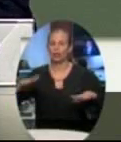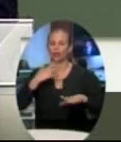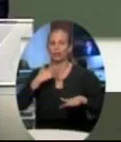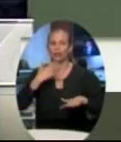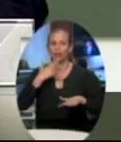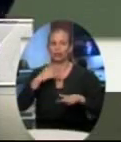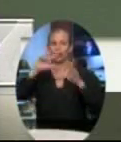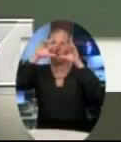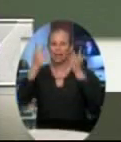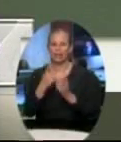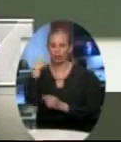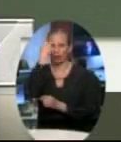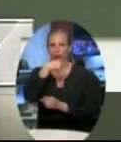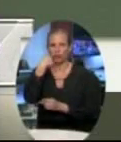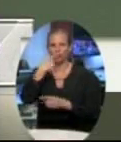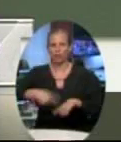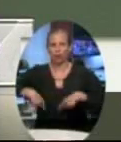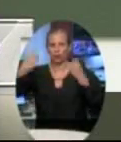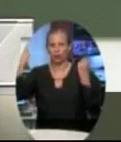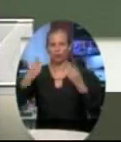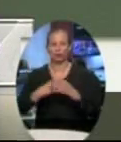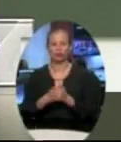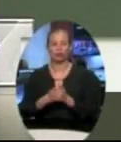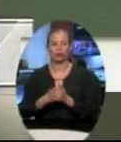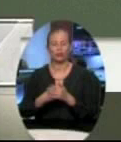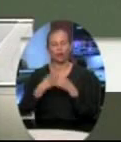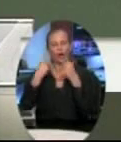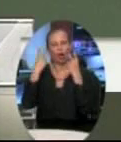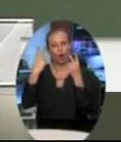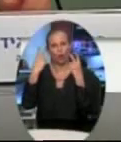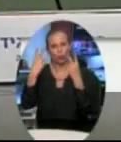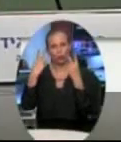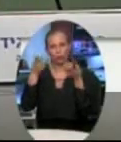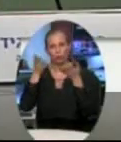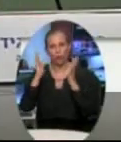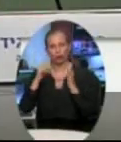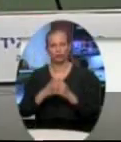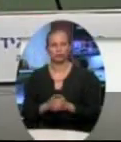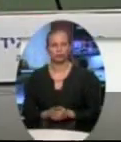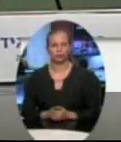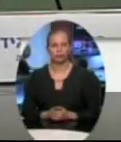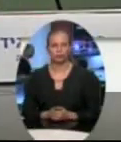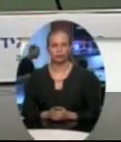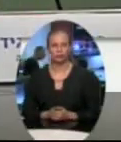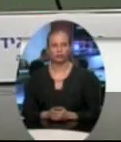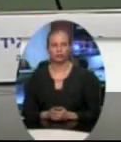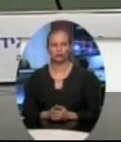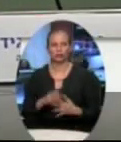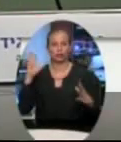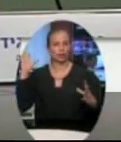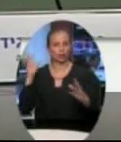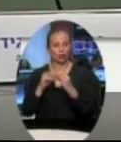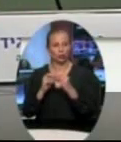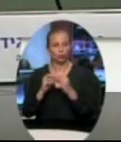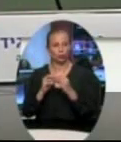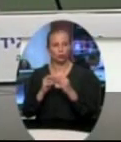מעצב את זהותם ואת תרבותם, וחשיבותו רבה ביותר. אנחנו נצא היום בסיכום שנקרא